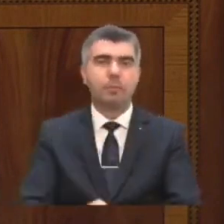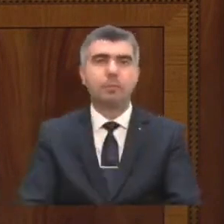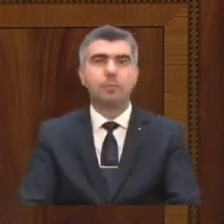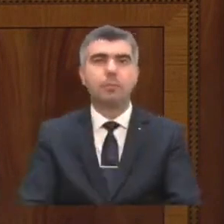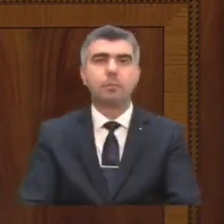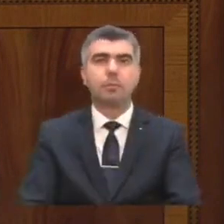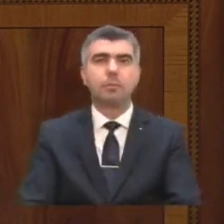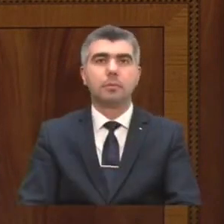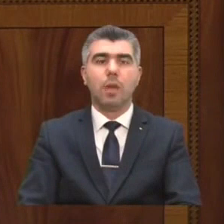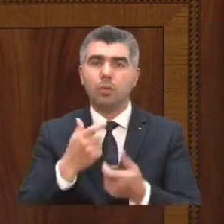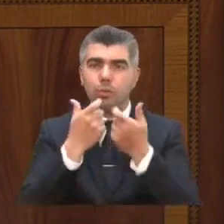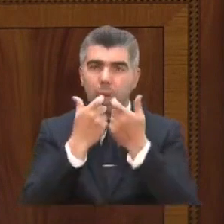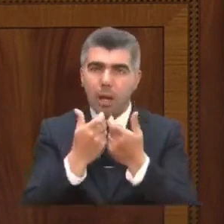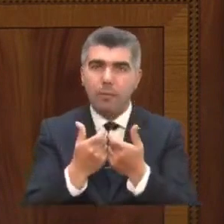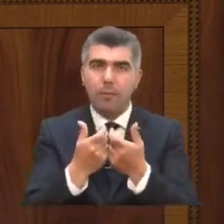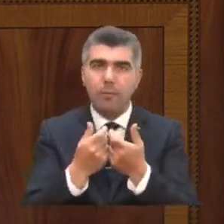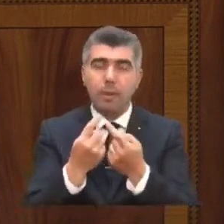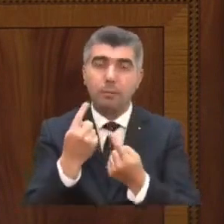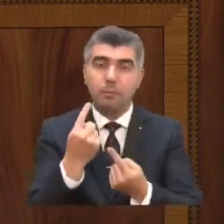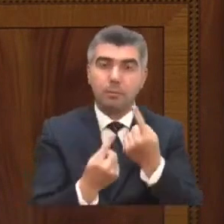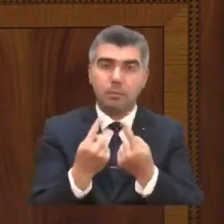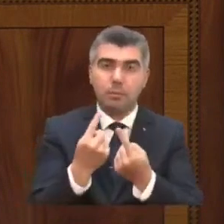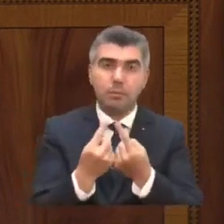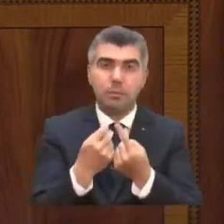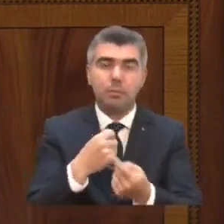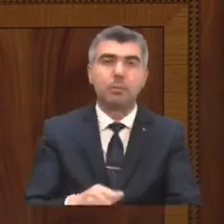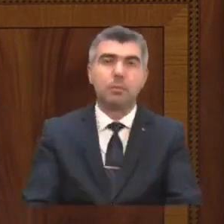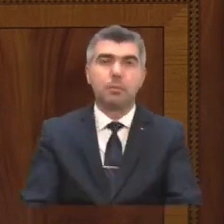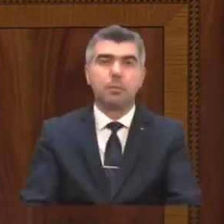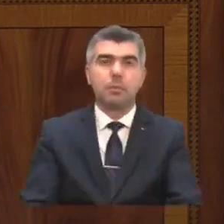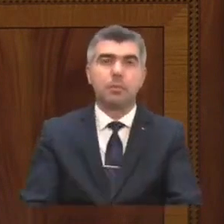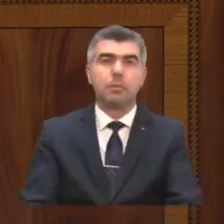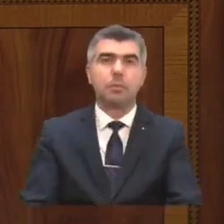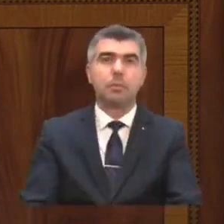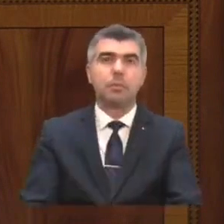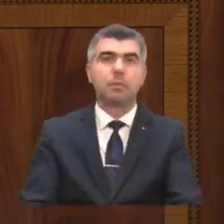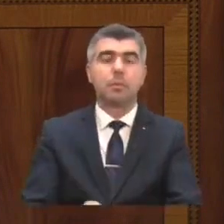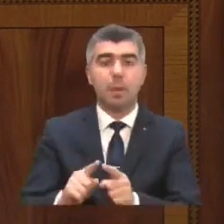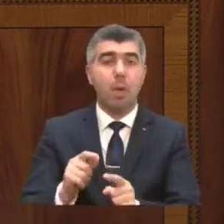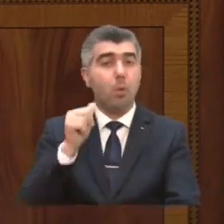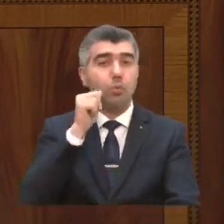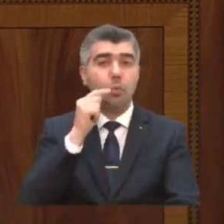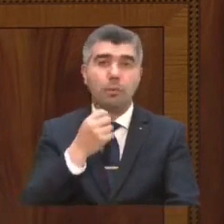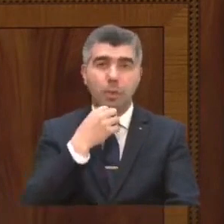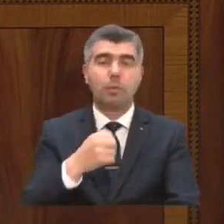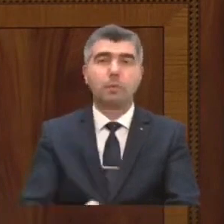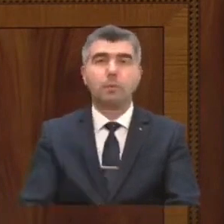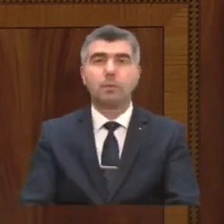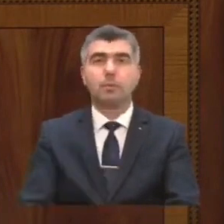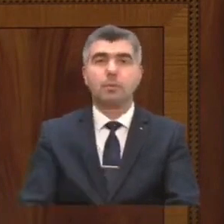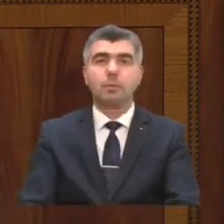متبعين كنشوفوا الهوامش وداك الشيء اللي كتقولوا السي بوانو اخوان راه كذوب